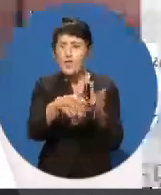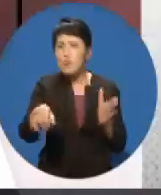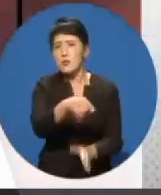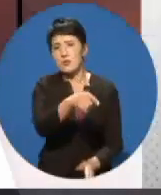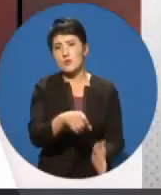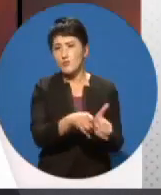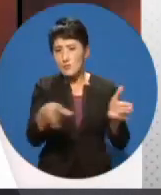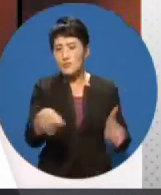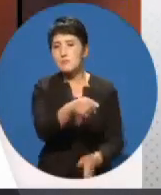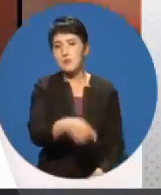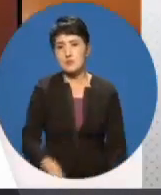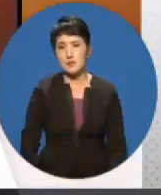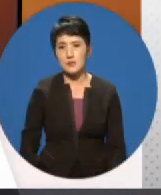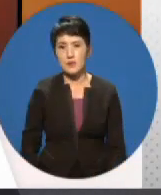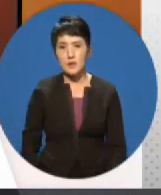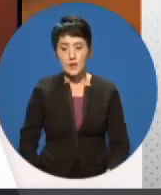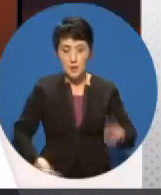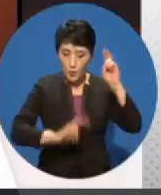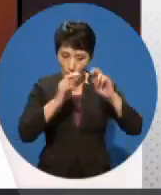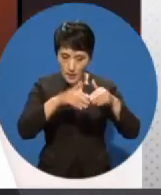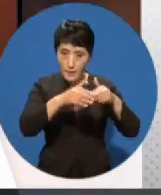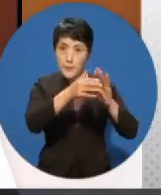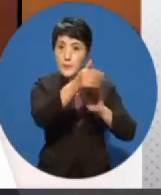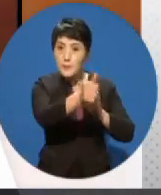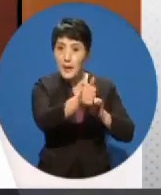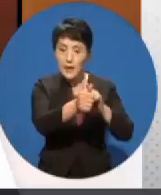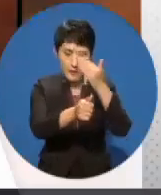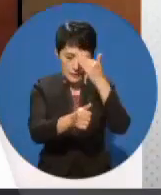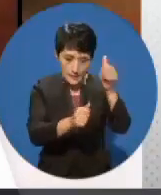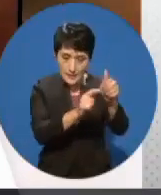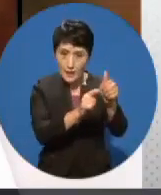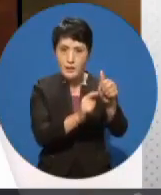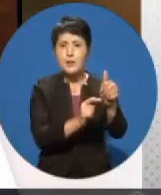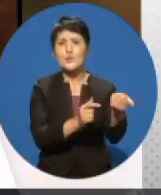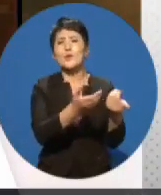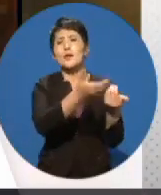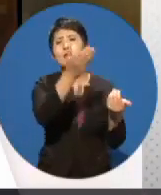회장이 이제 돌아가시고 난 다음에 경영권 분쟁이 생겼어요. 네.